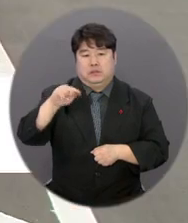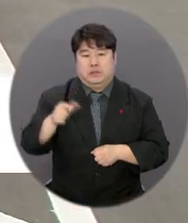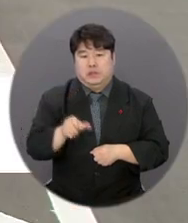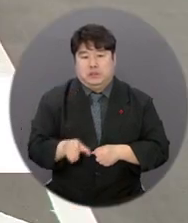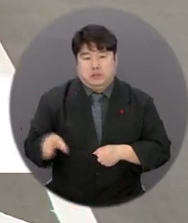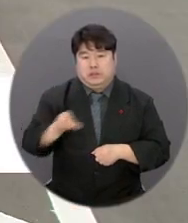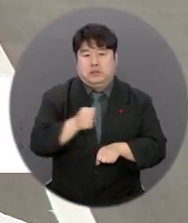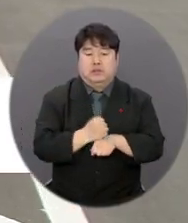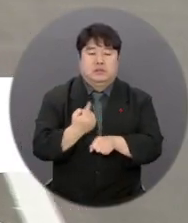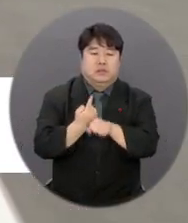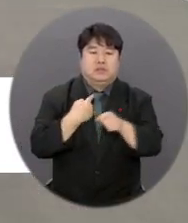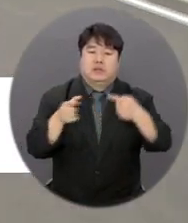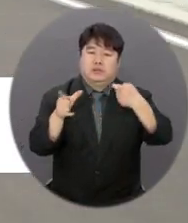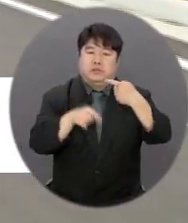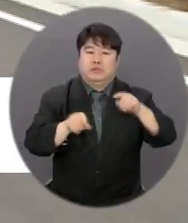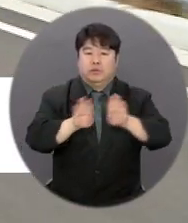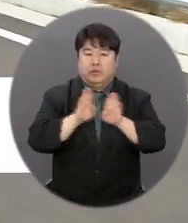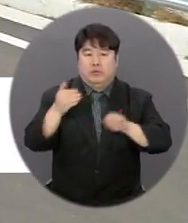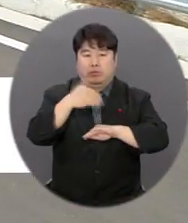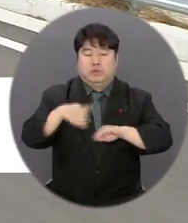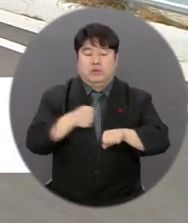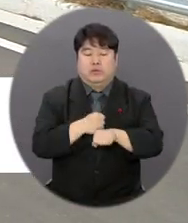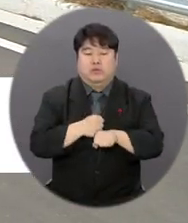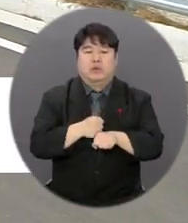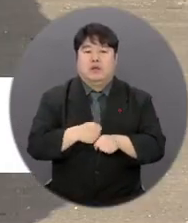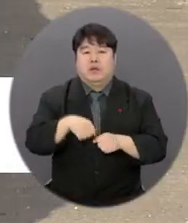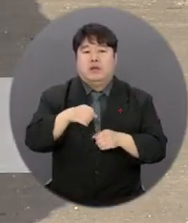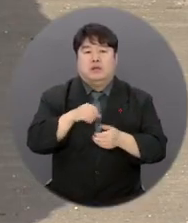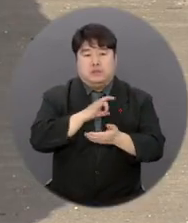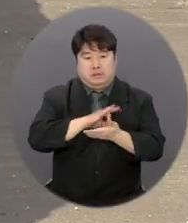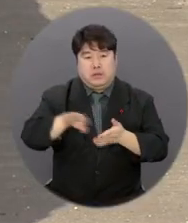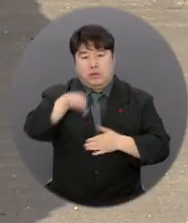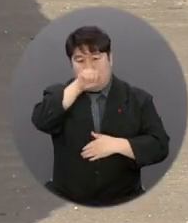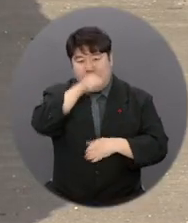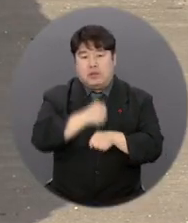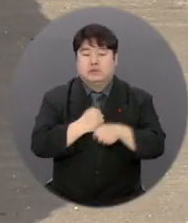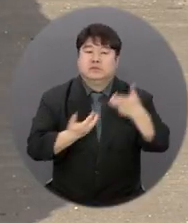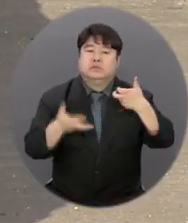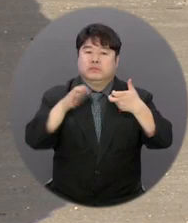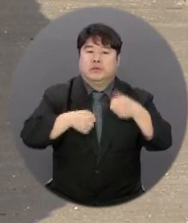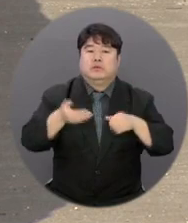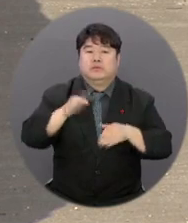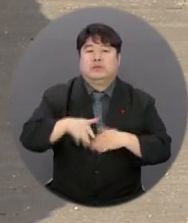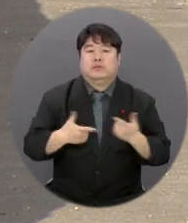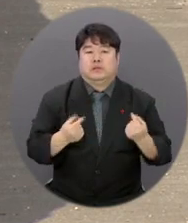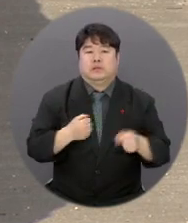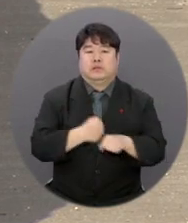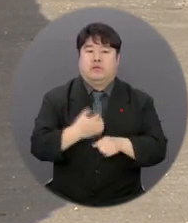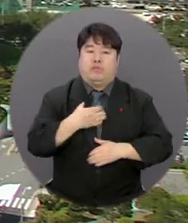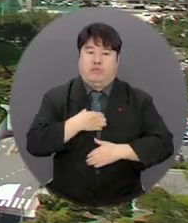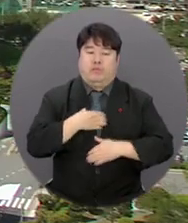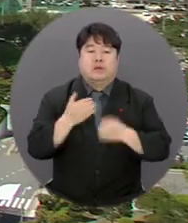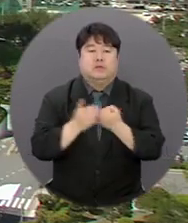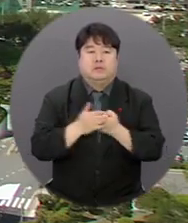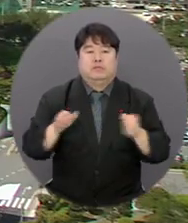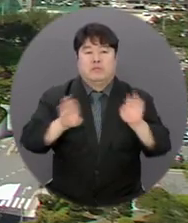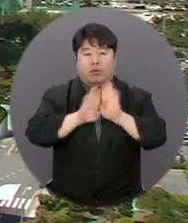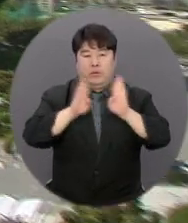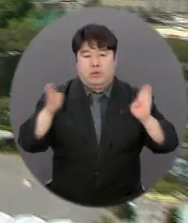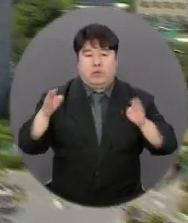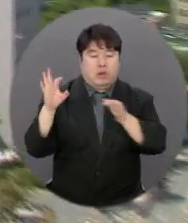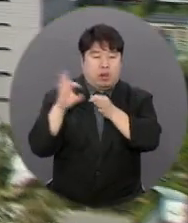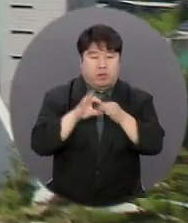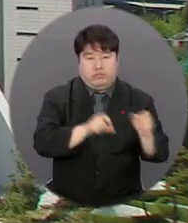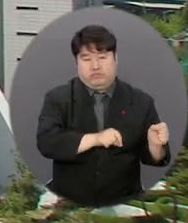11월 개통할 계획이었고 공사에 들어간 예산은 70억 원에 달합니다. 하지만 이렇게 워낙 위험한 탓에 개통을